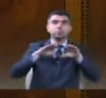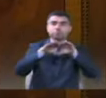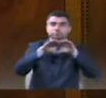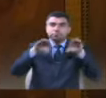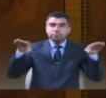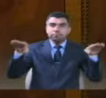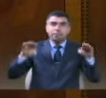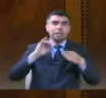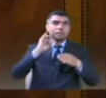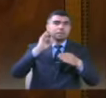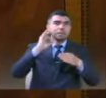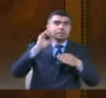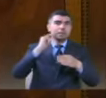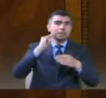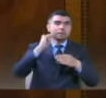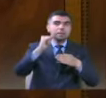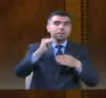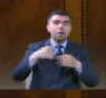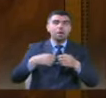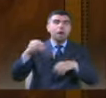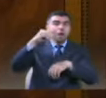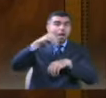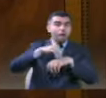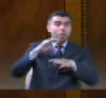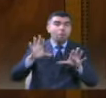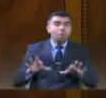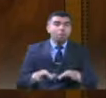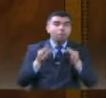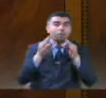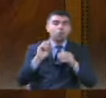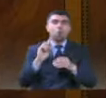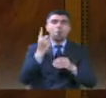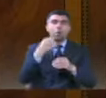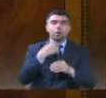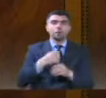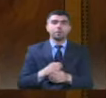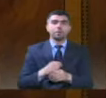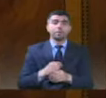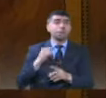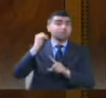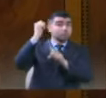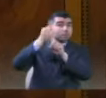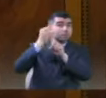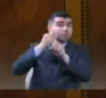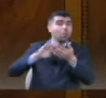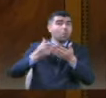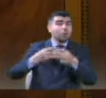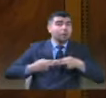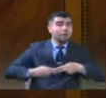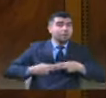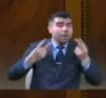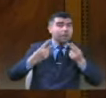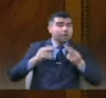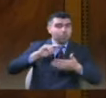والسلم الاجتماعي، ونستحضر بالأخص منها أولا مواصلة تنفيذ التزامات اتفاق